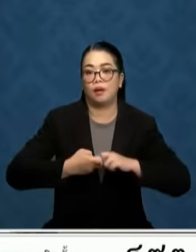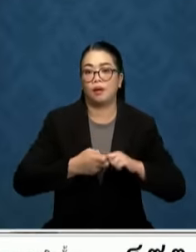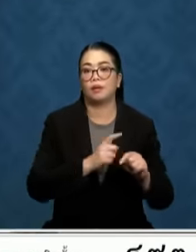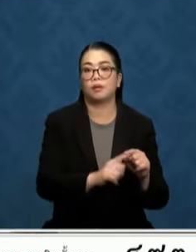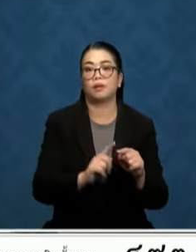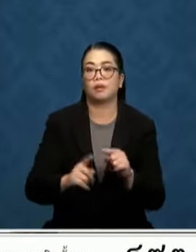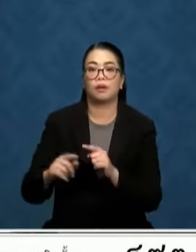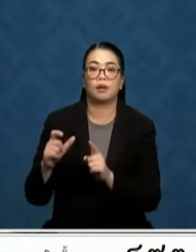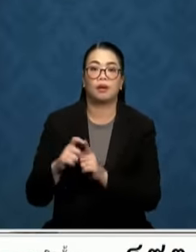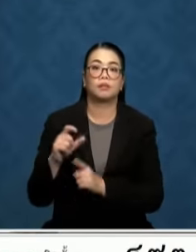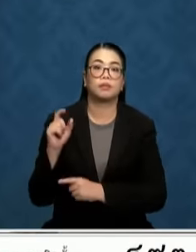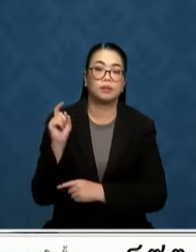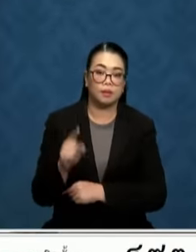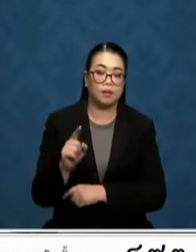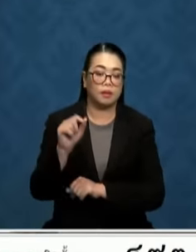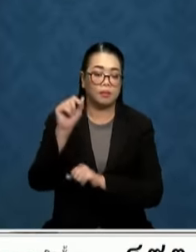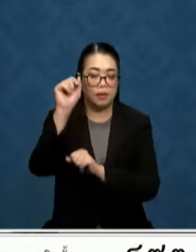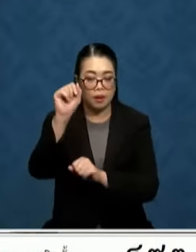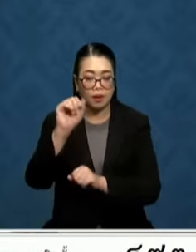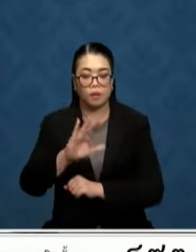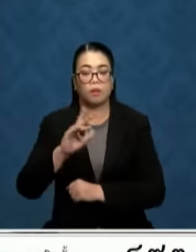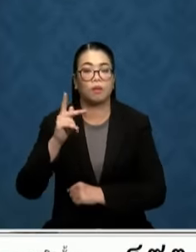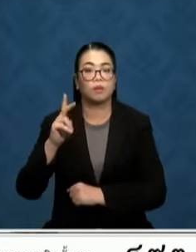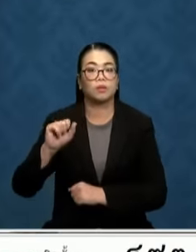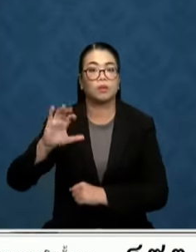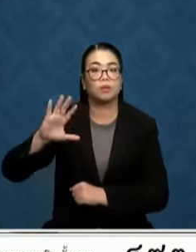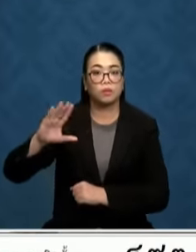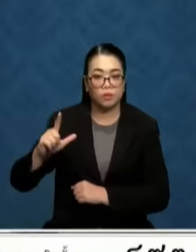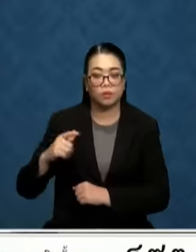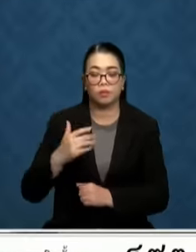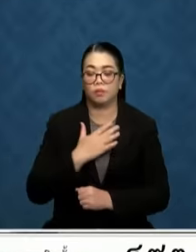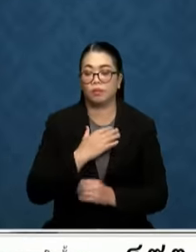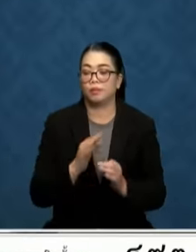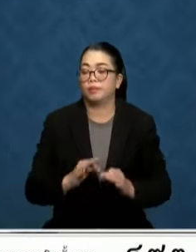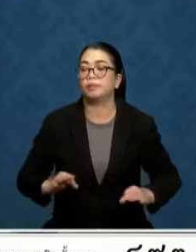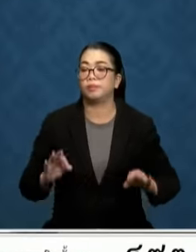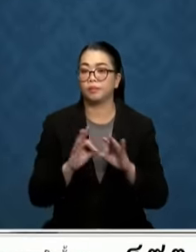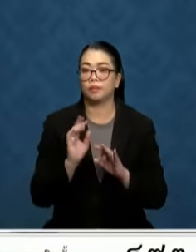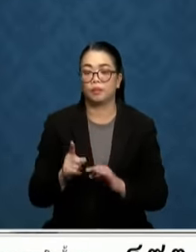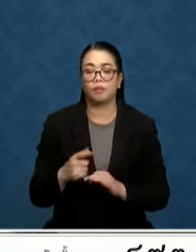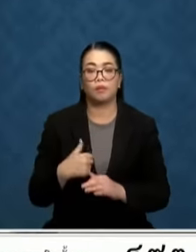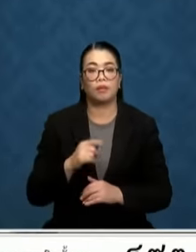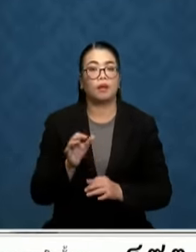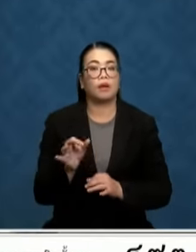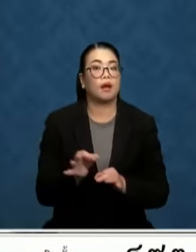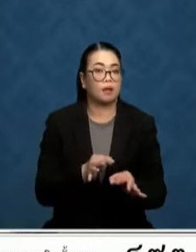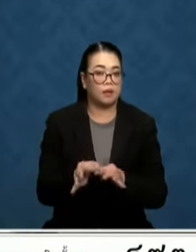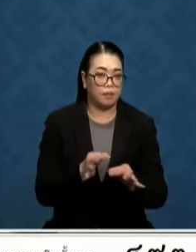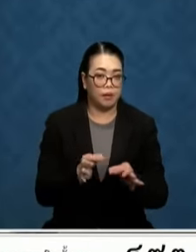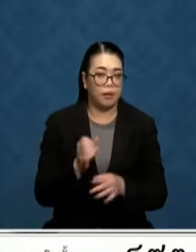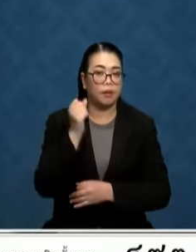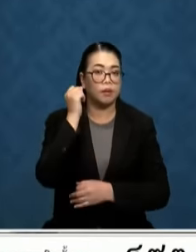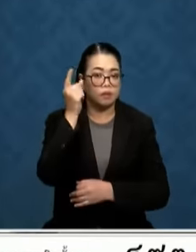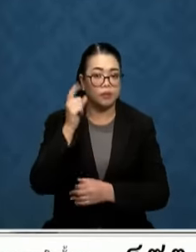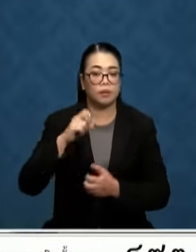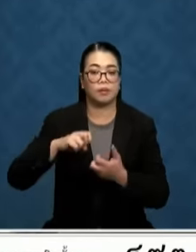ของบัดาคำสั่ง ประกาศของ Bowser mechanismผมจำเปนอยยิ่งครับ ที่จะต้องอัดฐาที่บาย ให้เข้าใจถงสภาพ